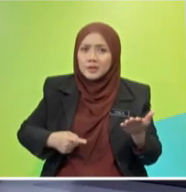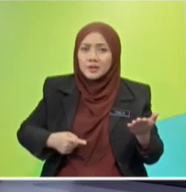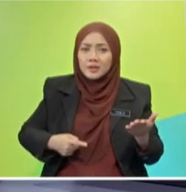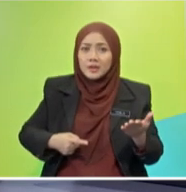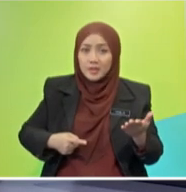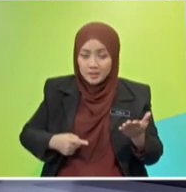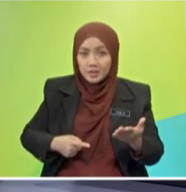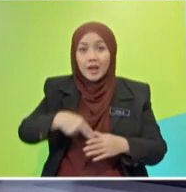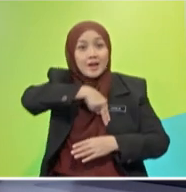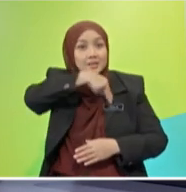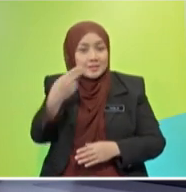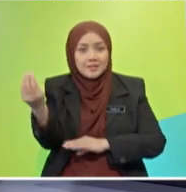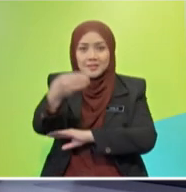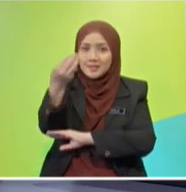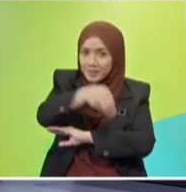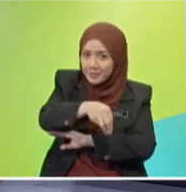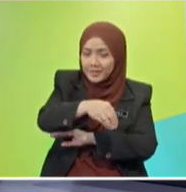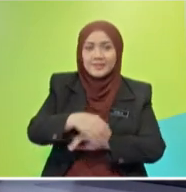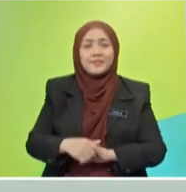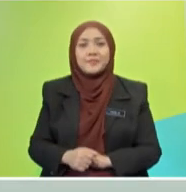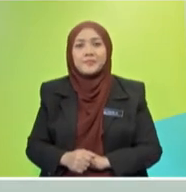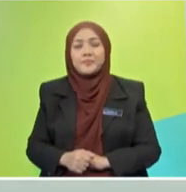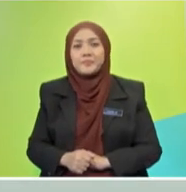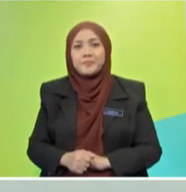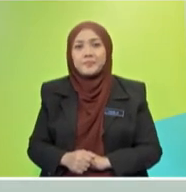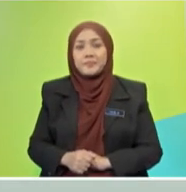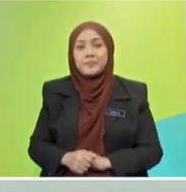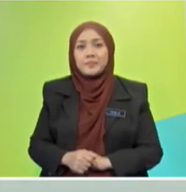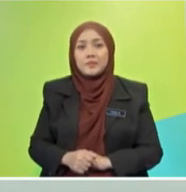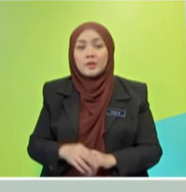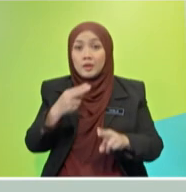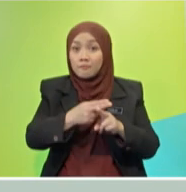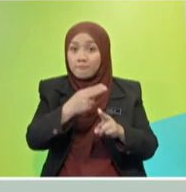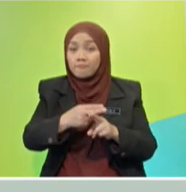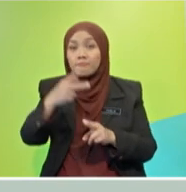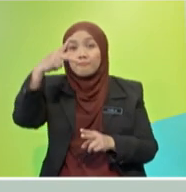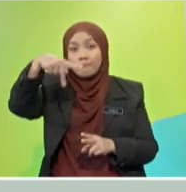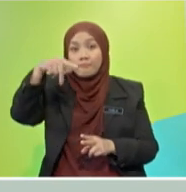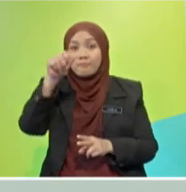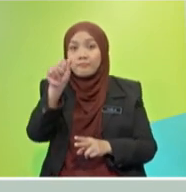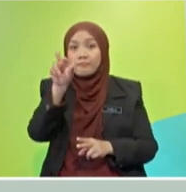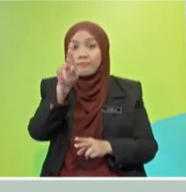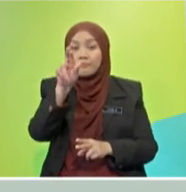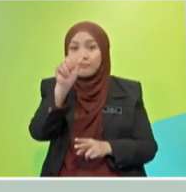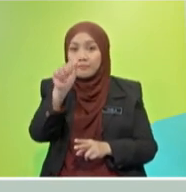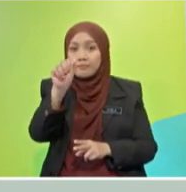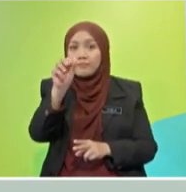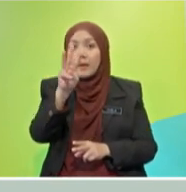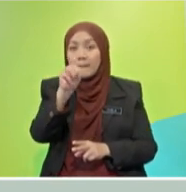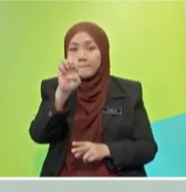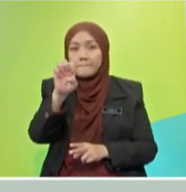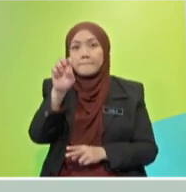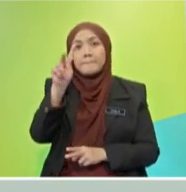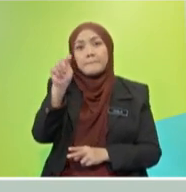ya kita tengok dia adalah parameter yang digunakan dalam membuat angkaranya sesuai pakai